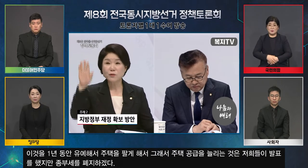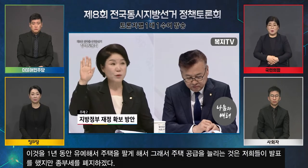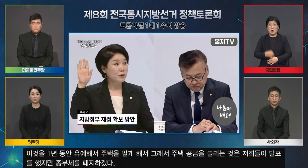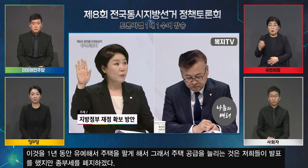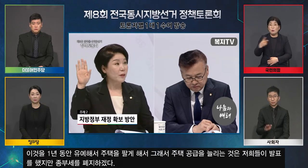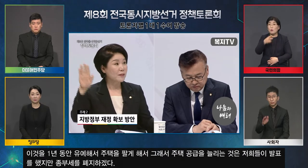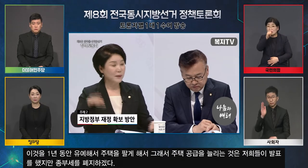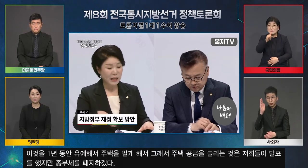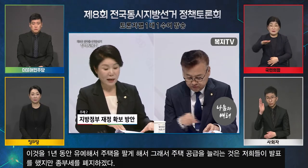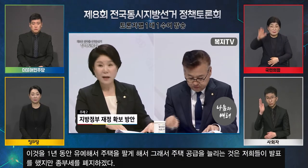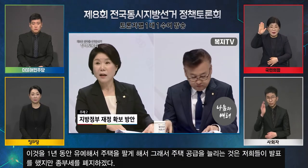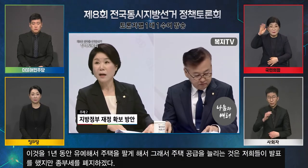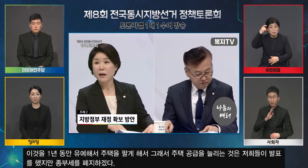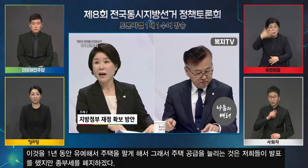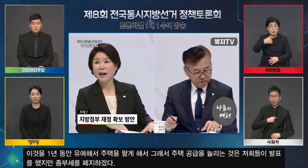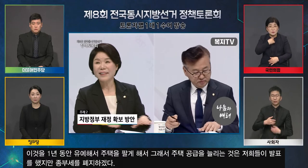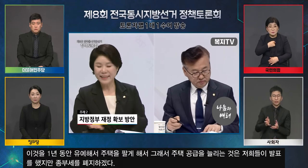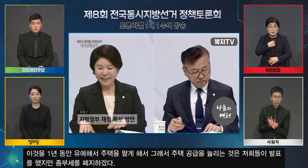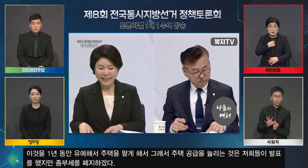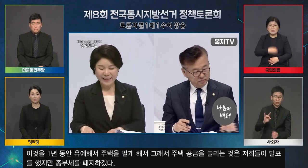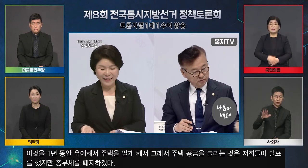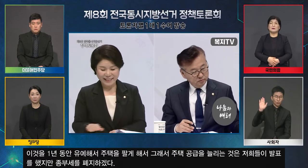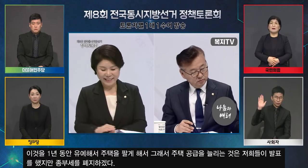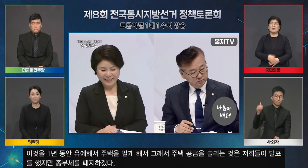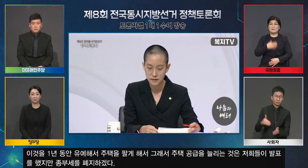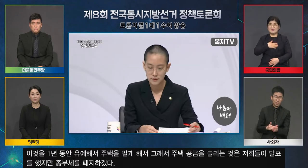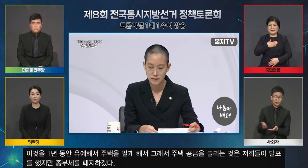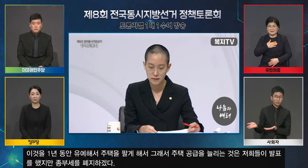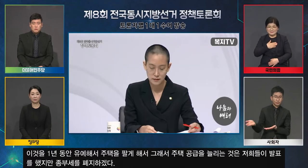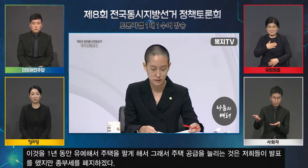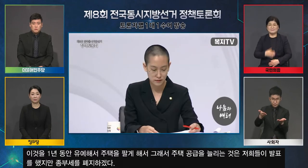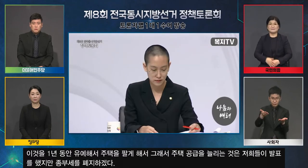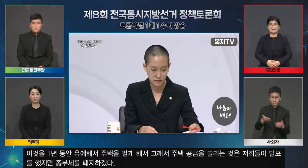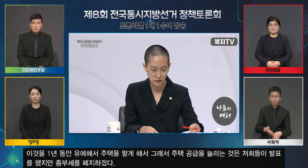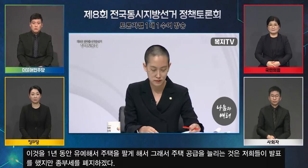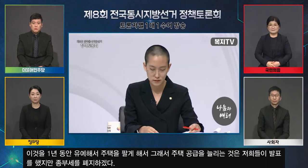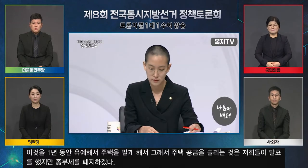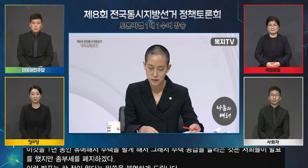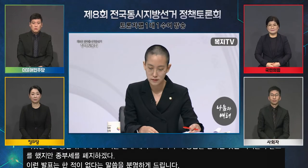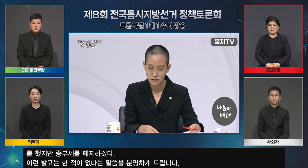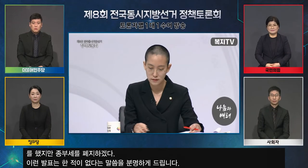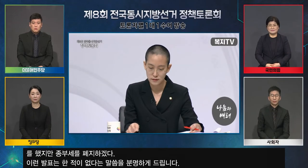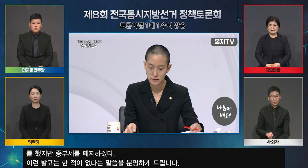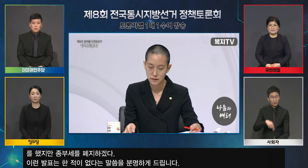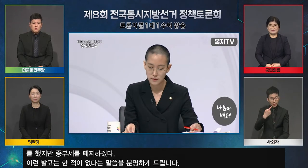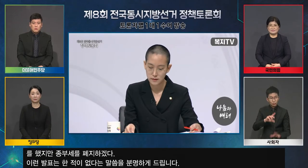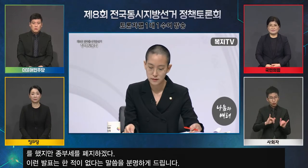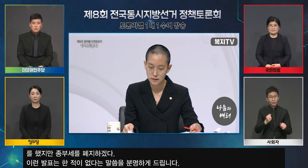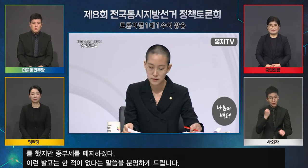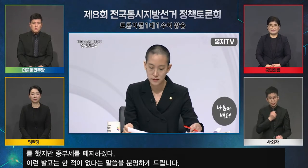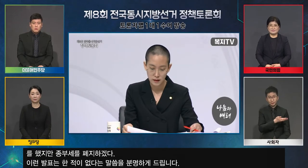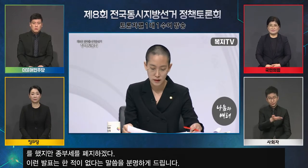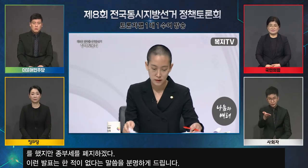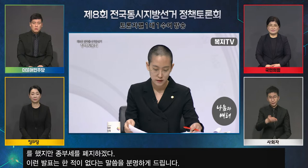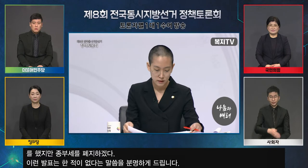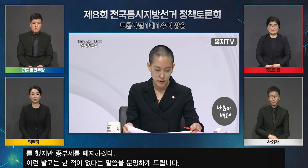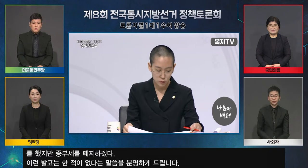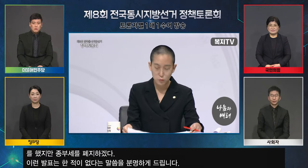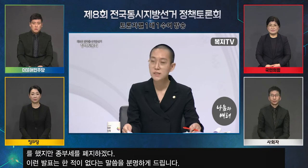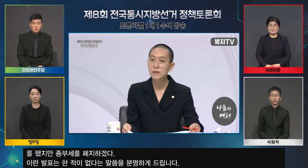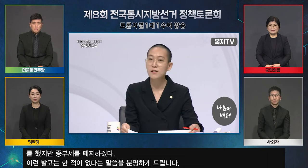또 제가 또 여쭤보겠습니다. 장혜영 의장께서 먼저 손을 드셔가지고 장혜영 의장 발언 듣고 좋은 이부들불께 발언 기회 드리도록 하겠습니다.